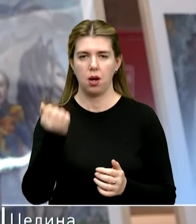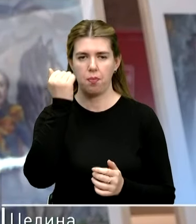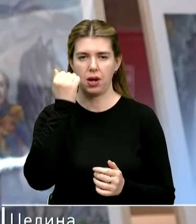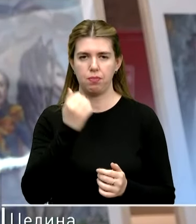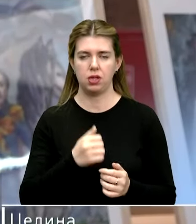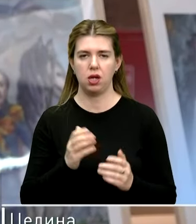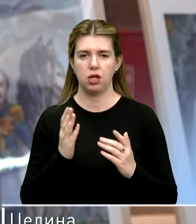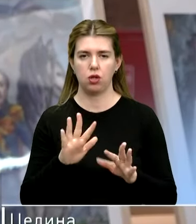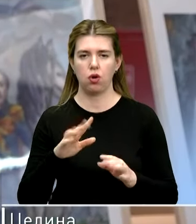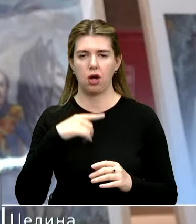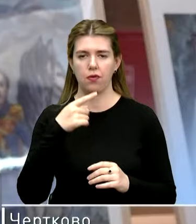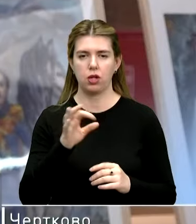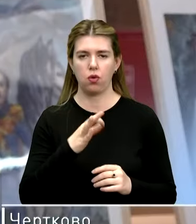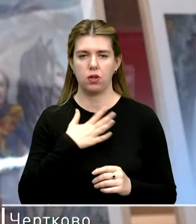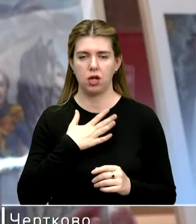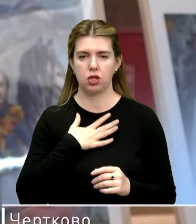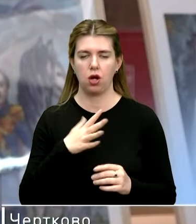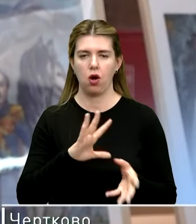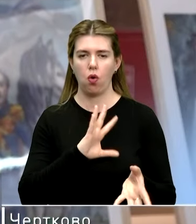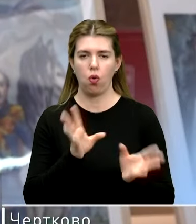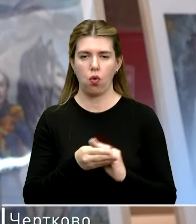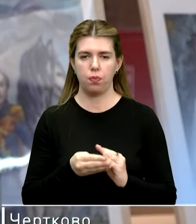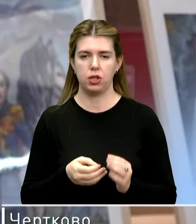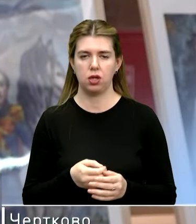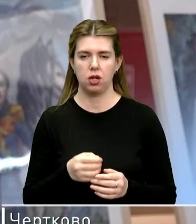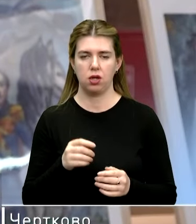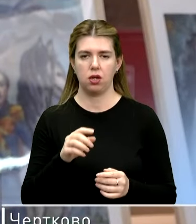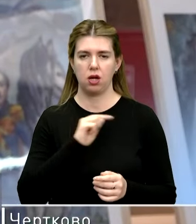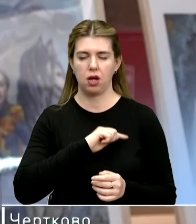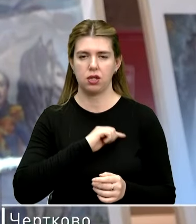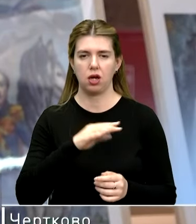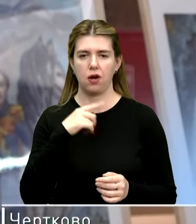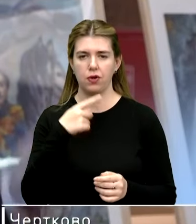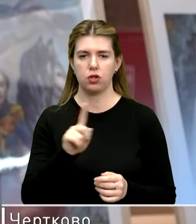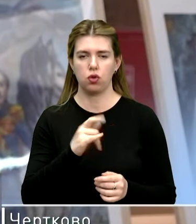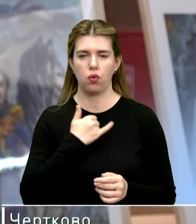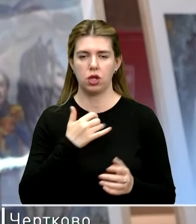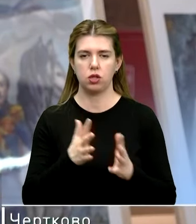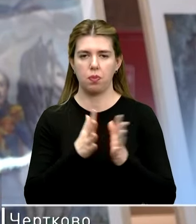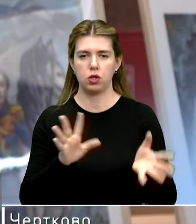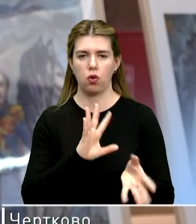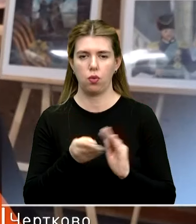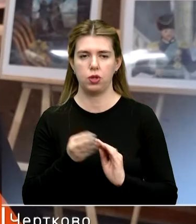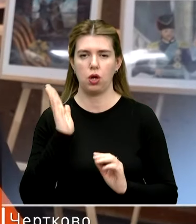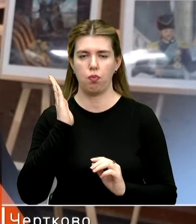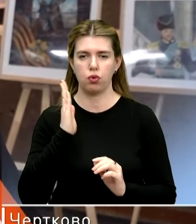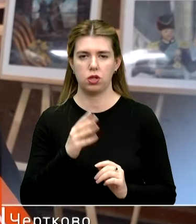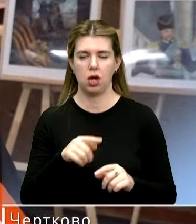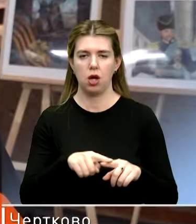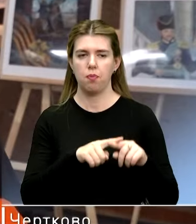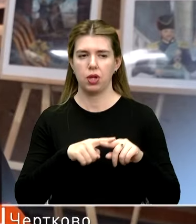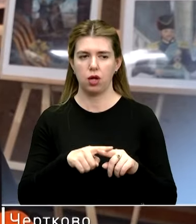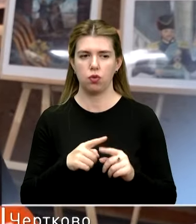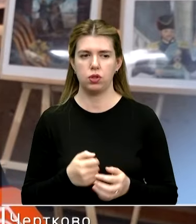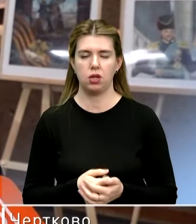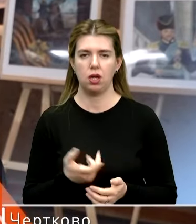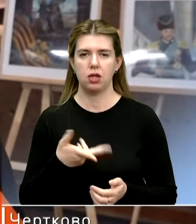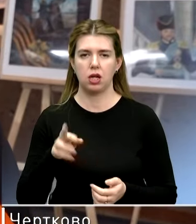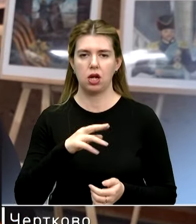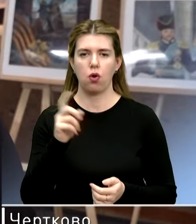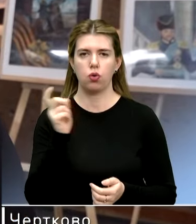память, не только говорит о наших общих каких-то чертах, а говорит о том, что у нас большое общее будущее. Беларусь, она